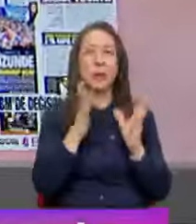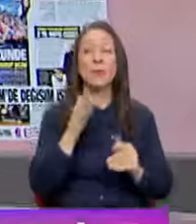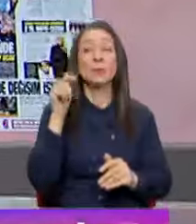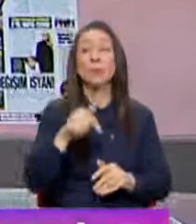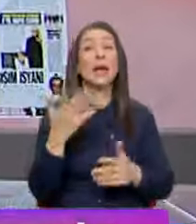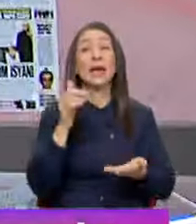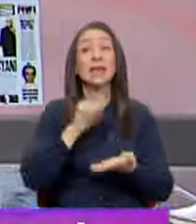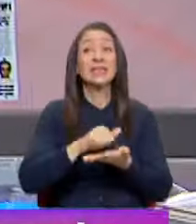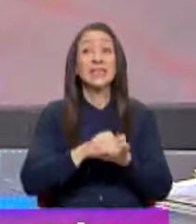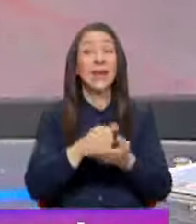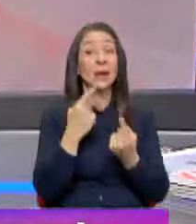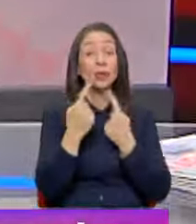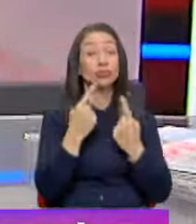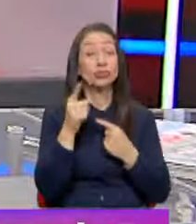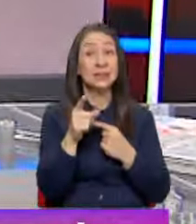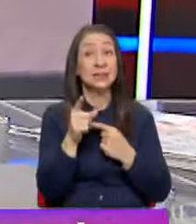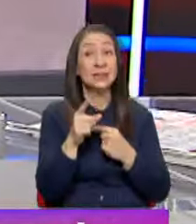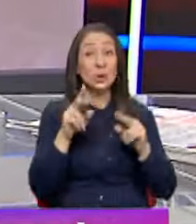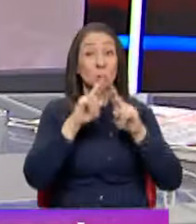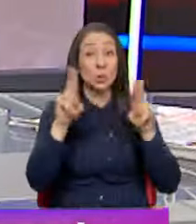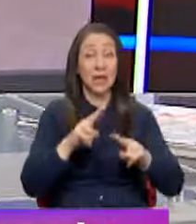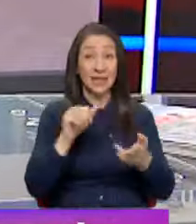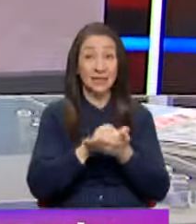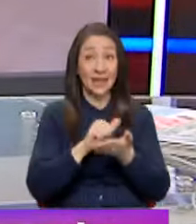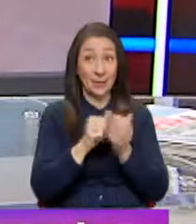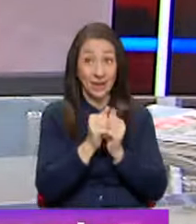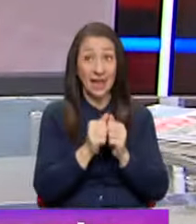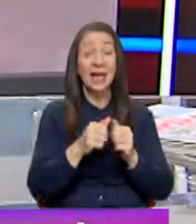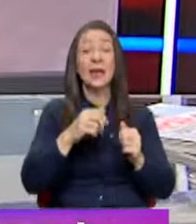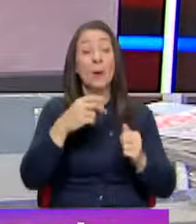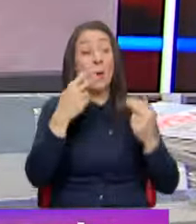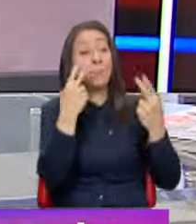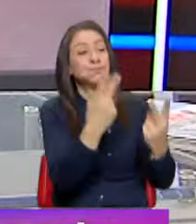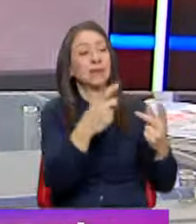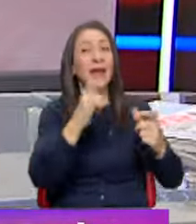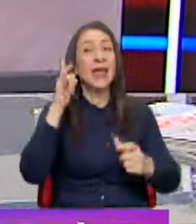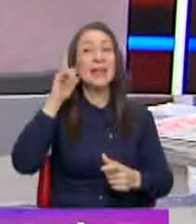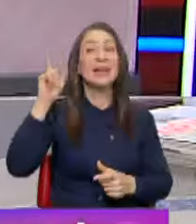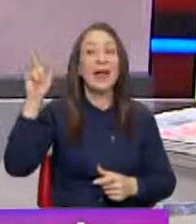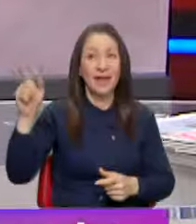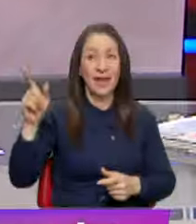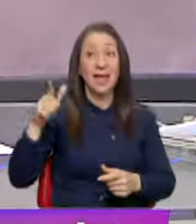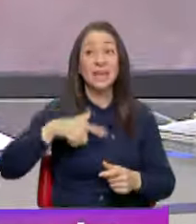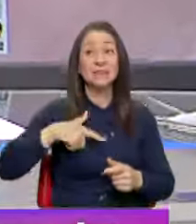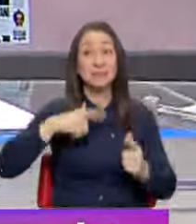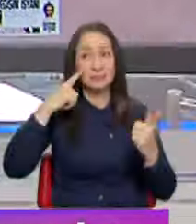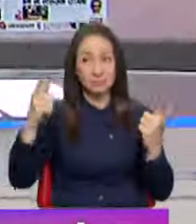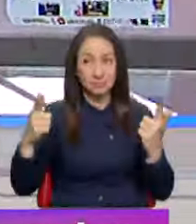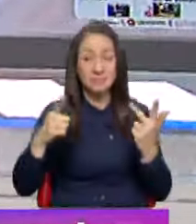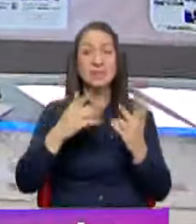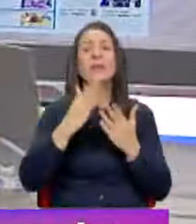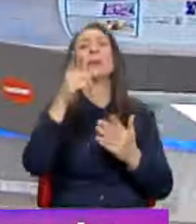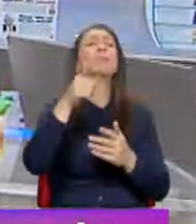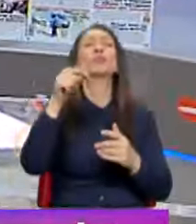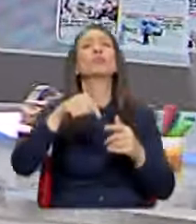Bugün hangi gazeteleri konuşacağız ulusal gazetelerle birlikte yerel gazetelerde Edirne'ye gideceğiz İzmir'e gideceğiz devam